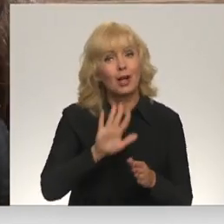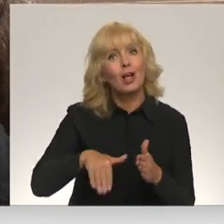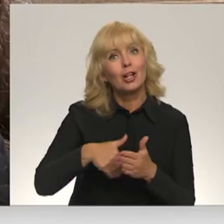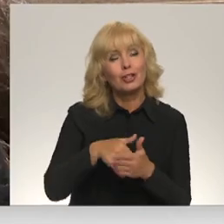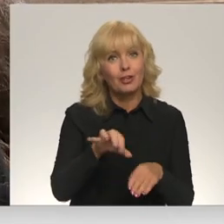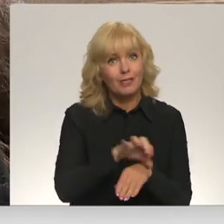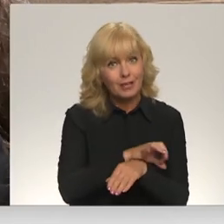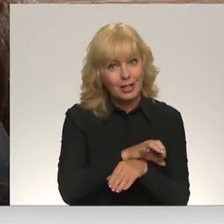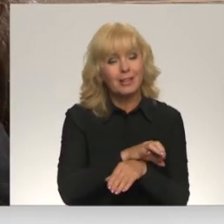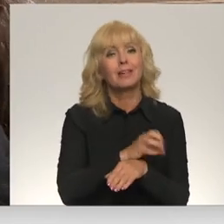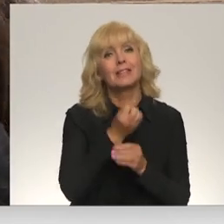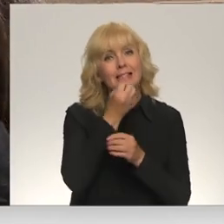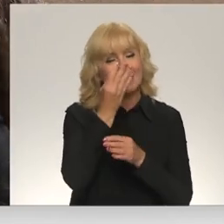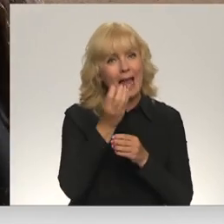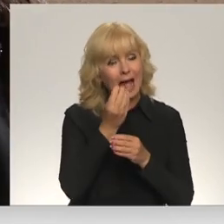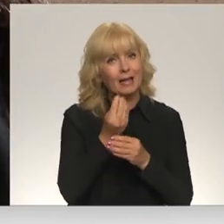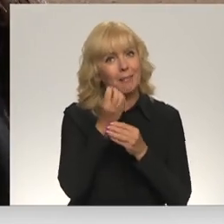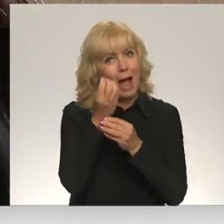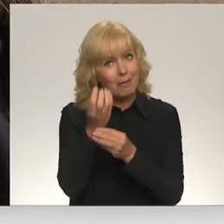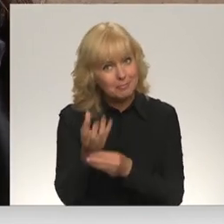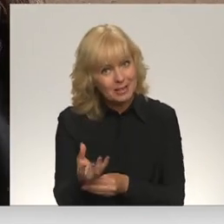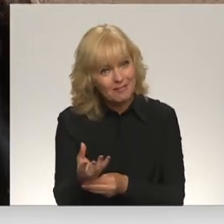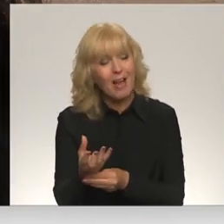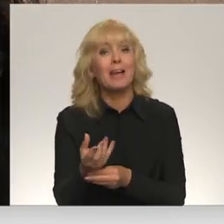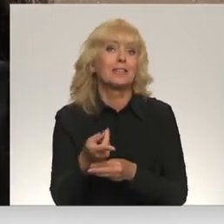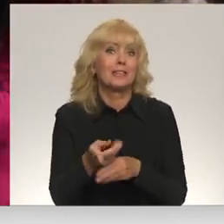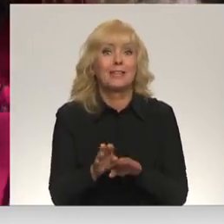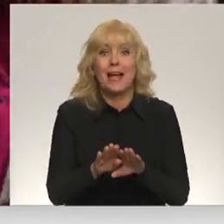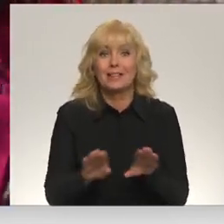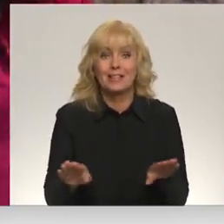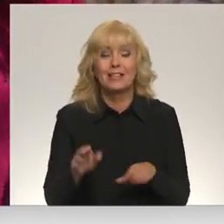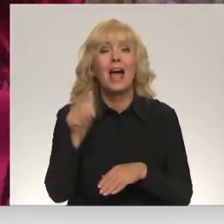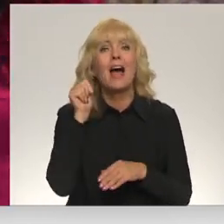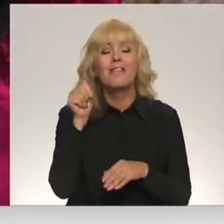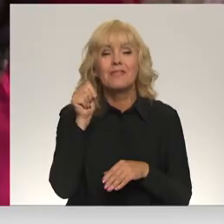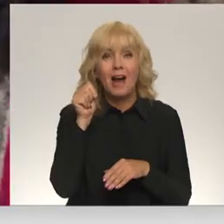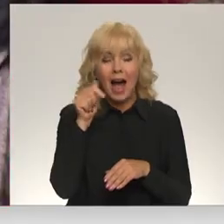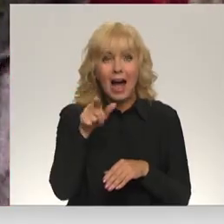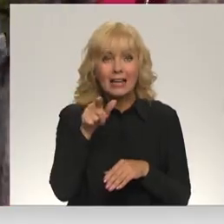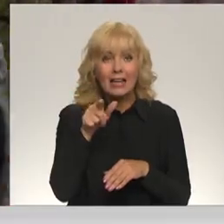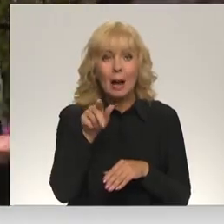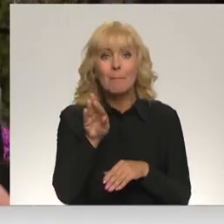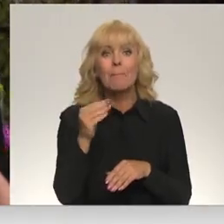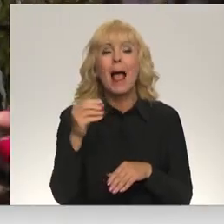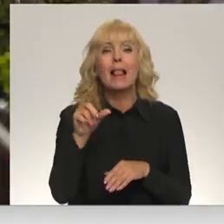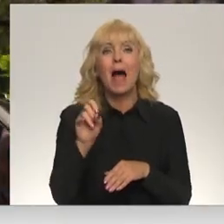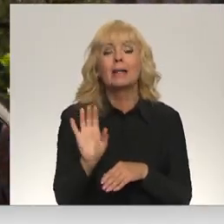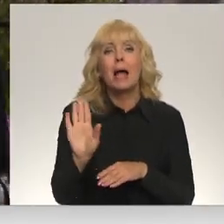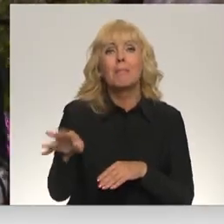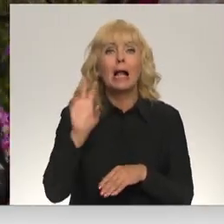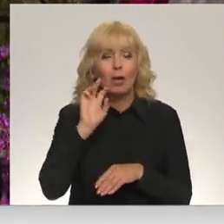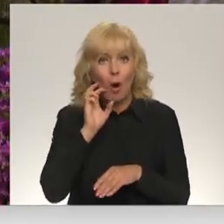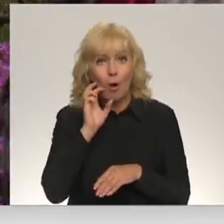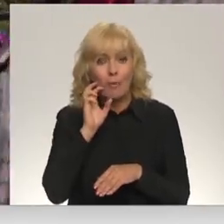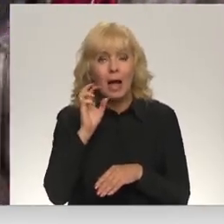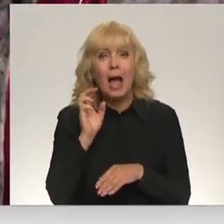vīrs apsveic ar ziediem. Būtībā tas arī viss. Vakar, pareizāk sakot, Melānija palika pie omes. Kad es